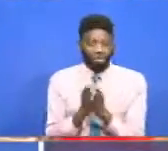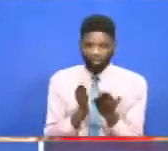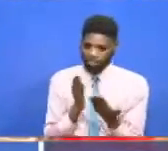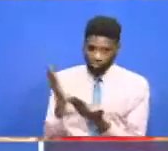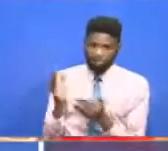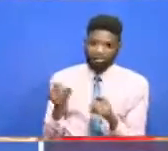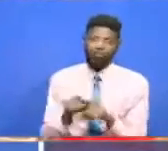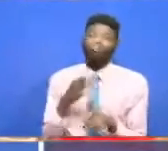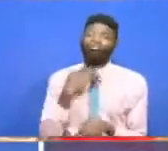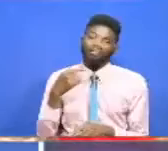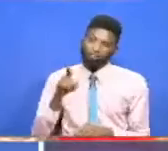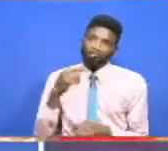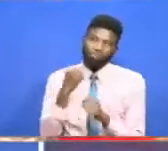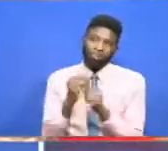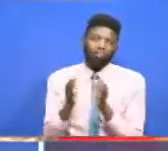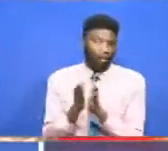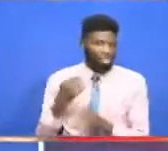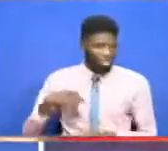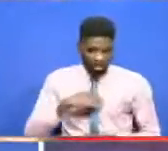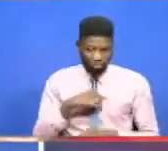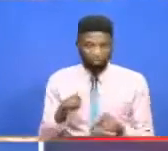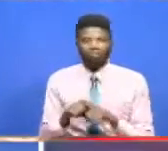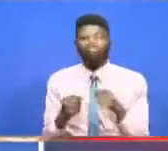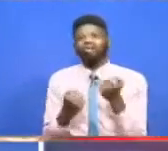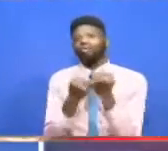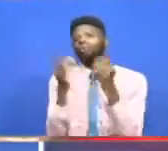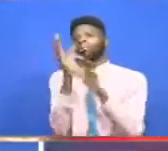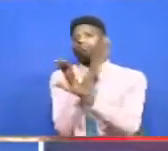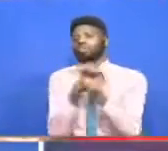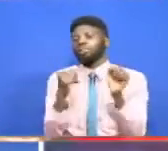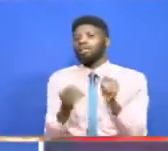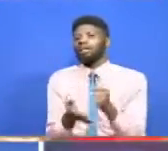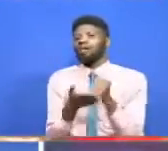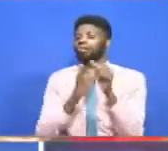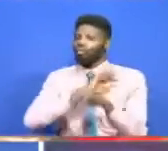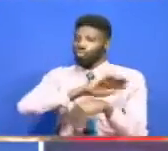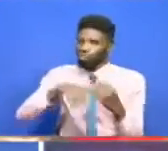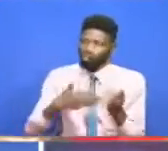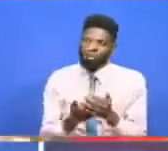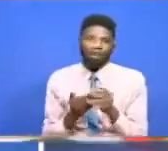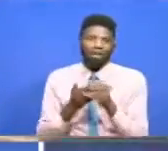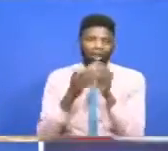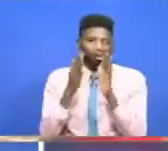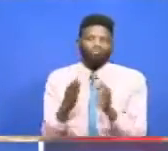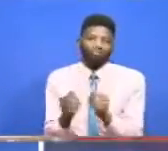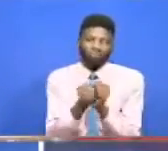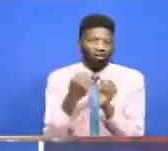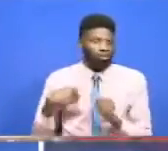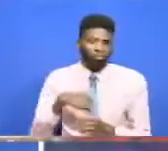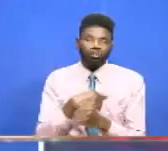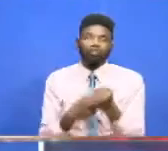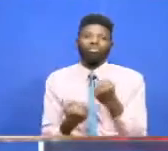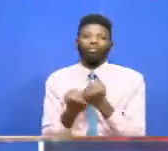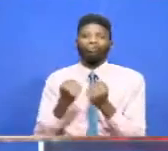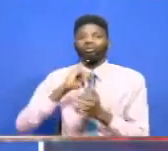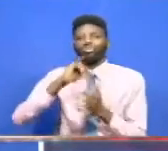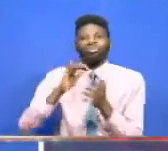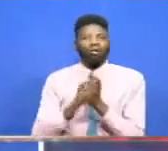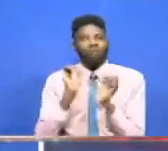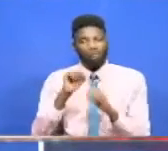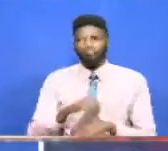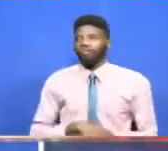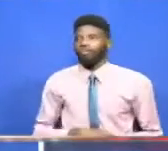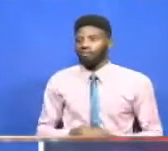to rally behind the president and to bring all the leaders together so that we can support the Jubilee's agenda. Viongozi wa eneo la